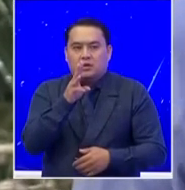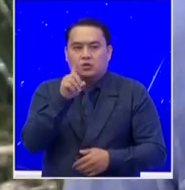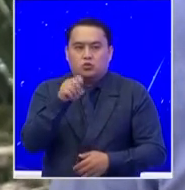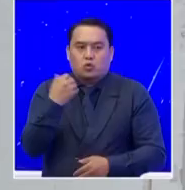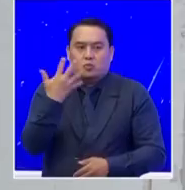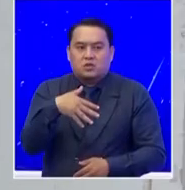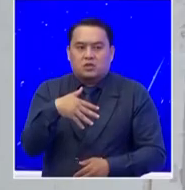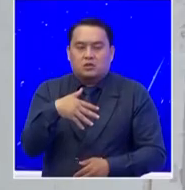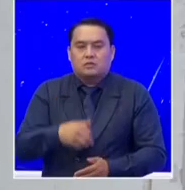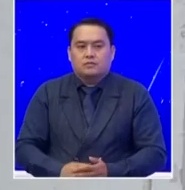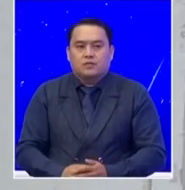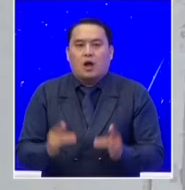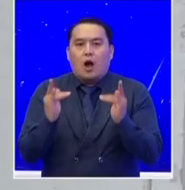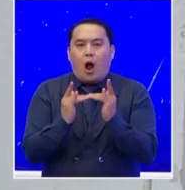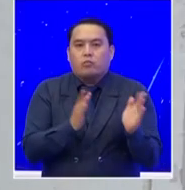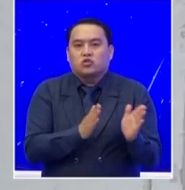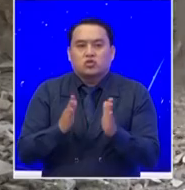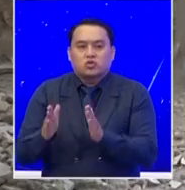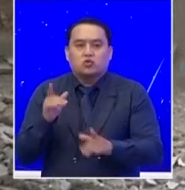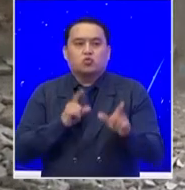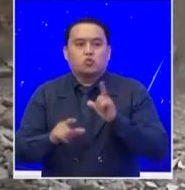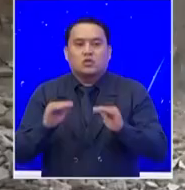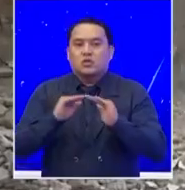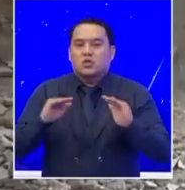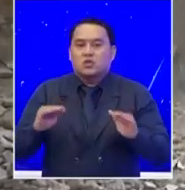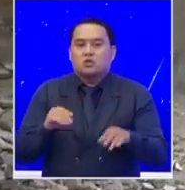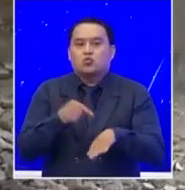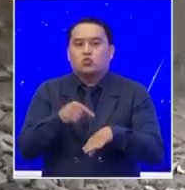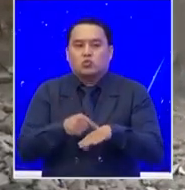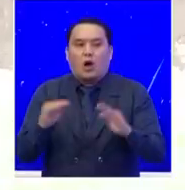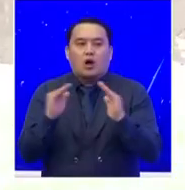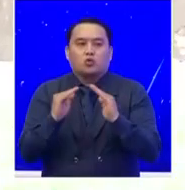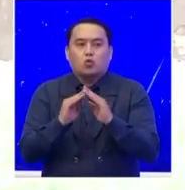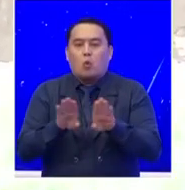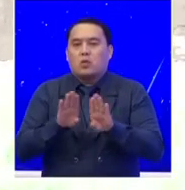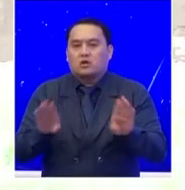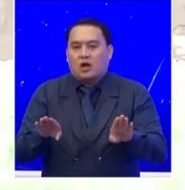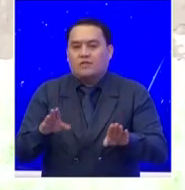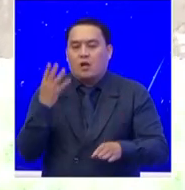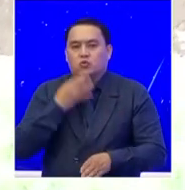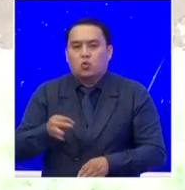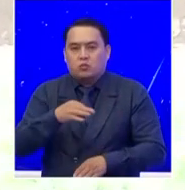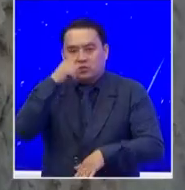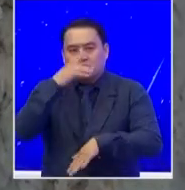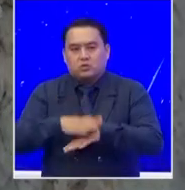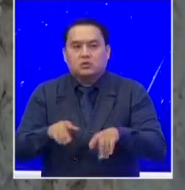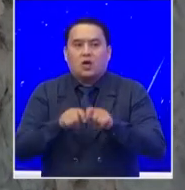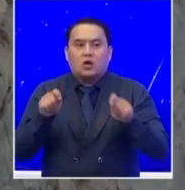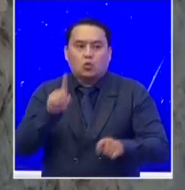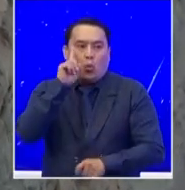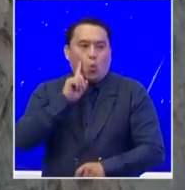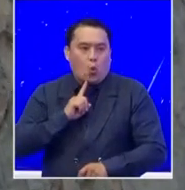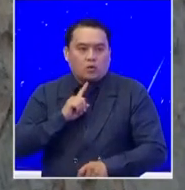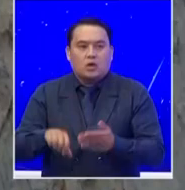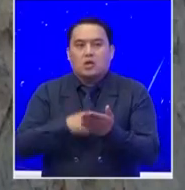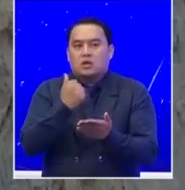150, хорошо. В общежитиях школьники и студенты должны чувствовать себя как дома, отметил заместитель акима Алматинской области. Создание уюта и комфорта